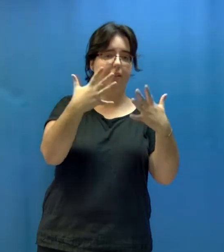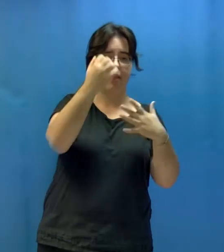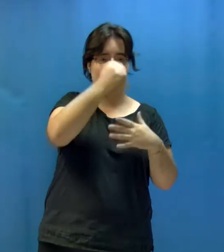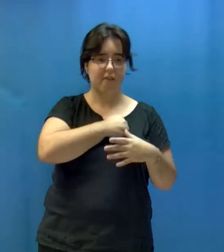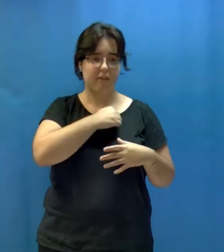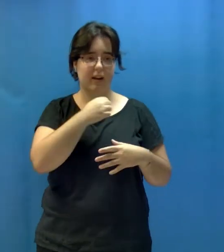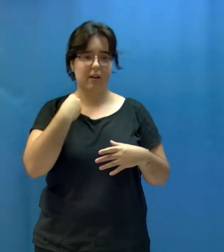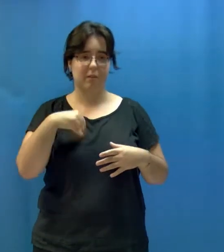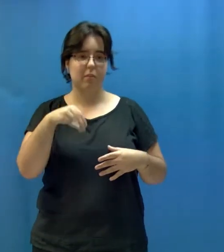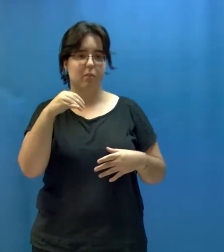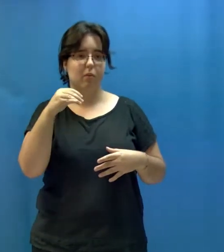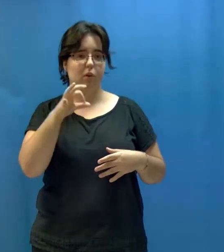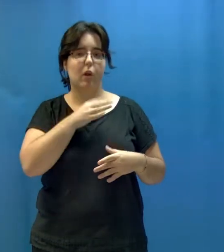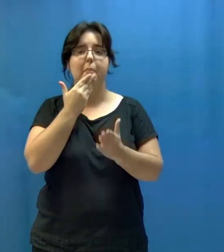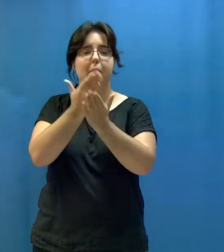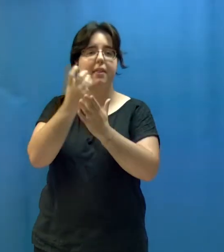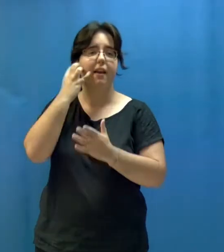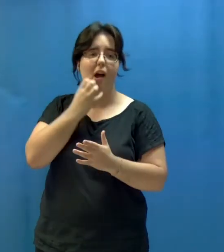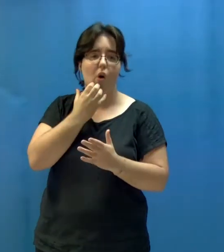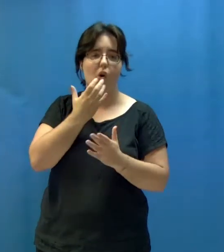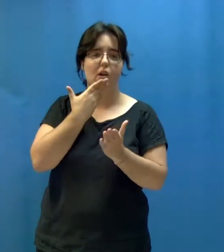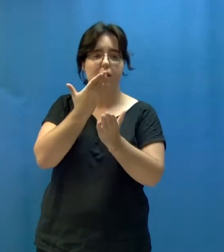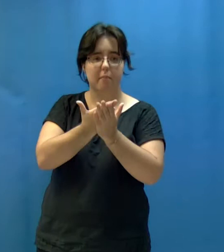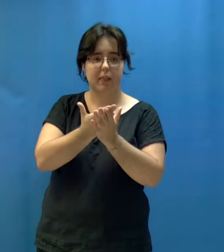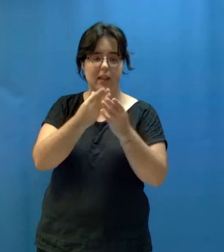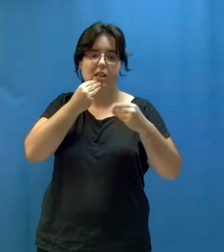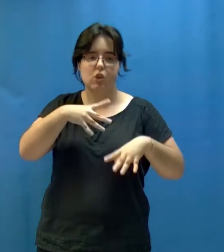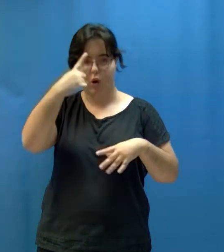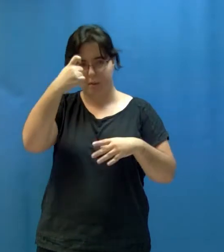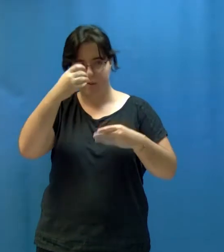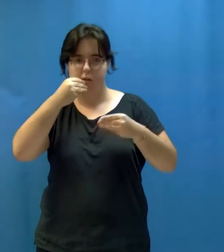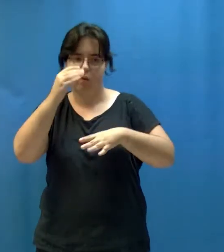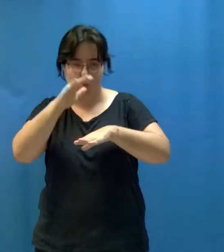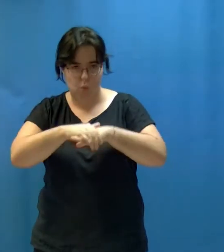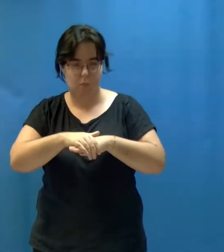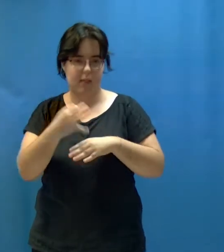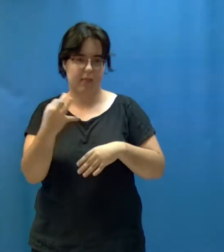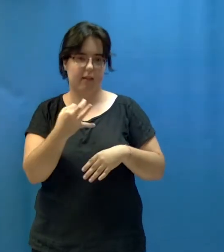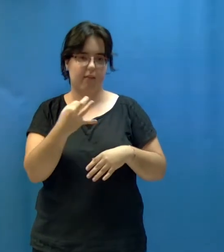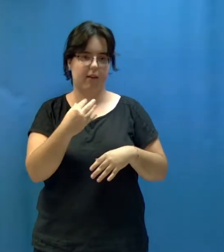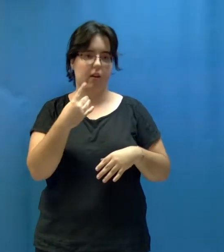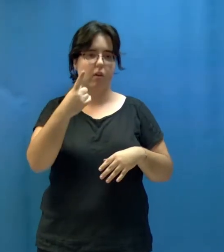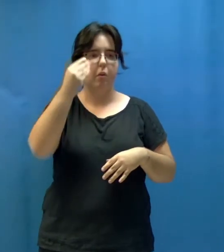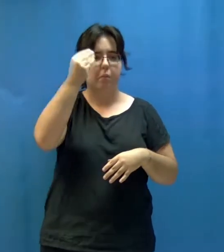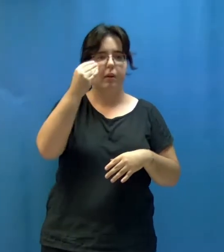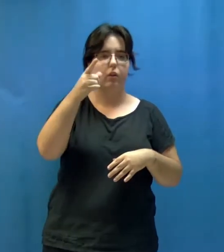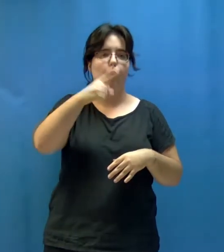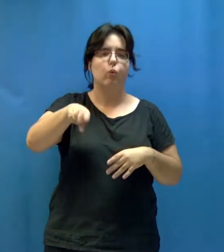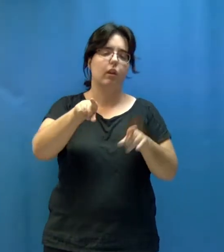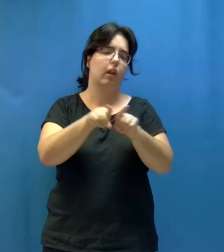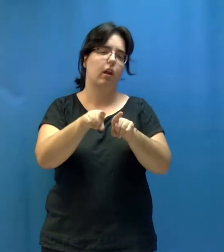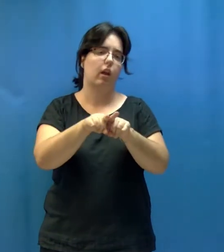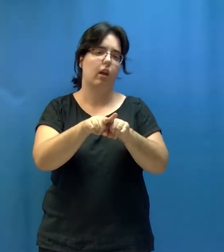derogue les lleis ideològiques com les de la memòria històrica, bueno, partidistes jo crec que són vostès, perquè allà on estan fan com el perro de l'hortelano.